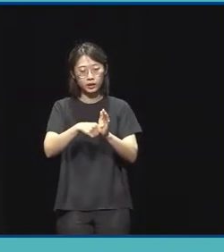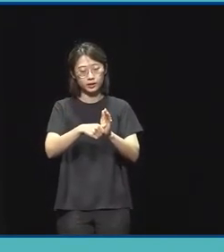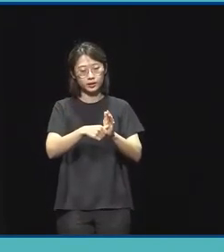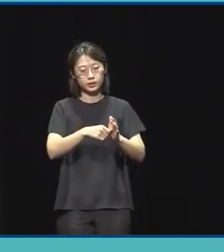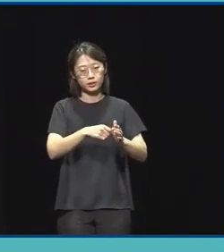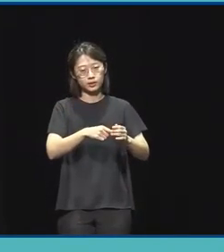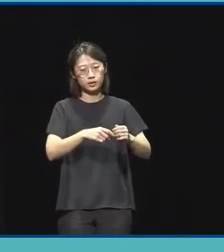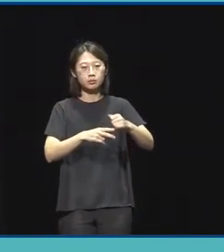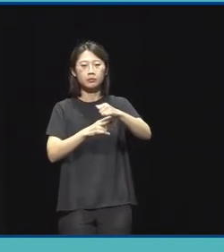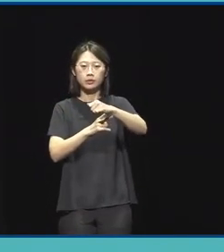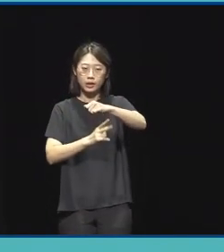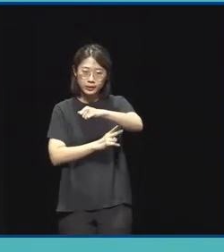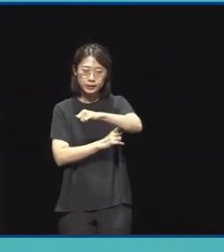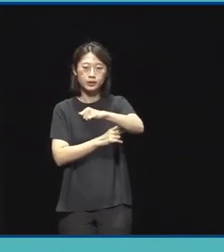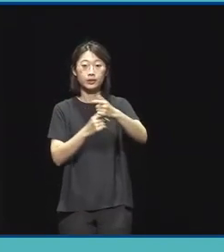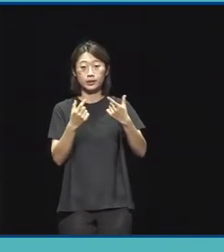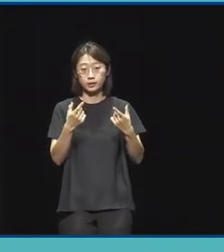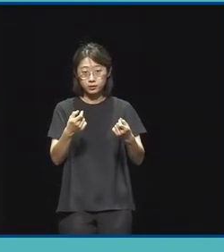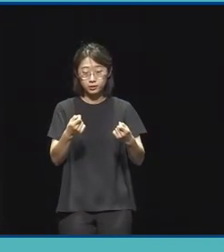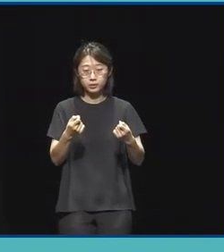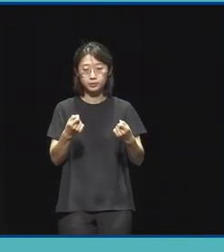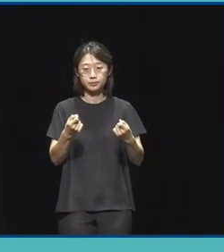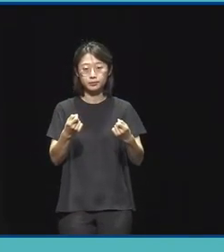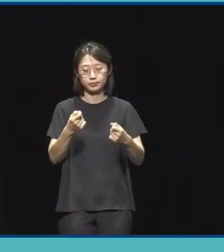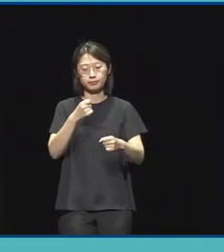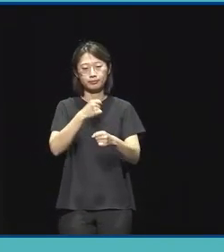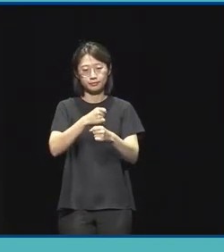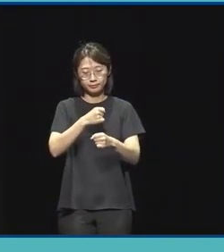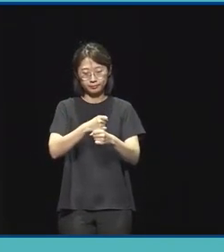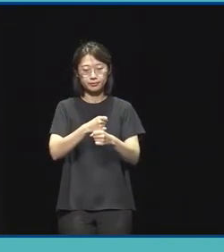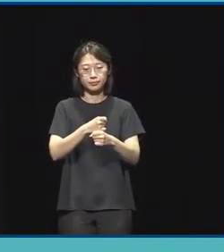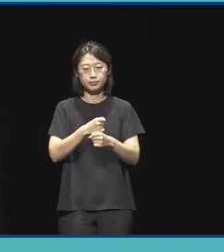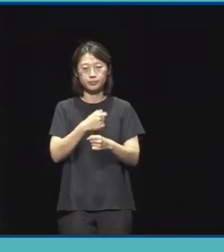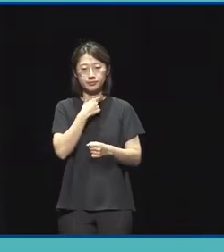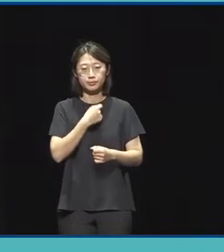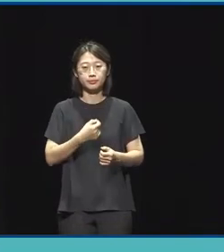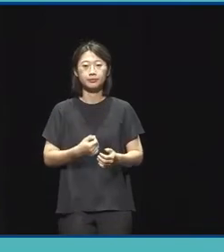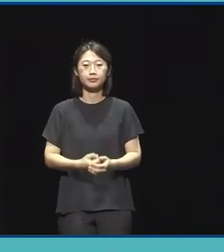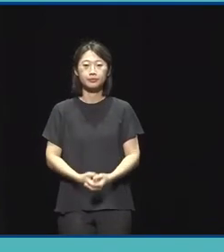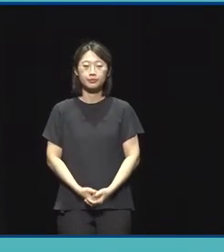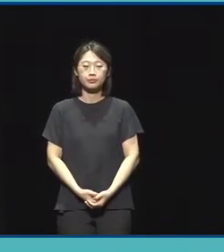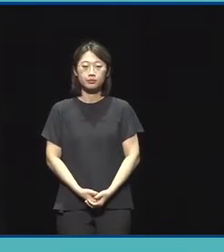사다리 튼튼한 사다리를 사다리를 만들어 나가도록 하겠습니다